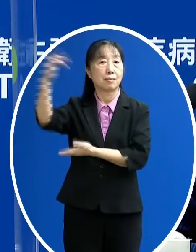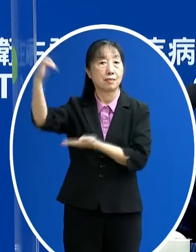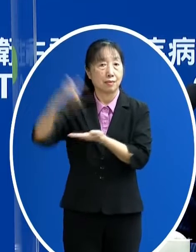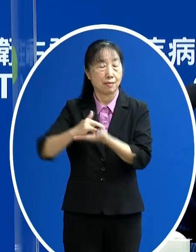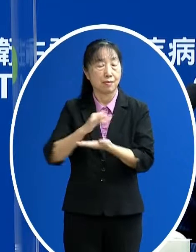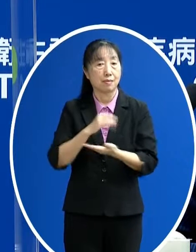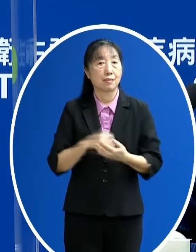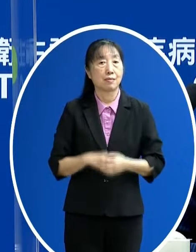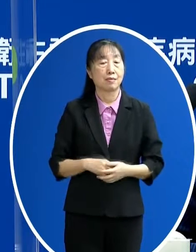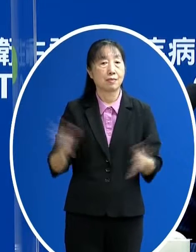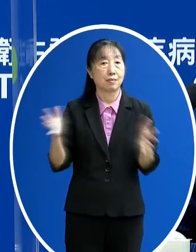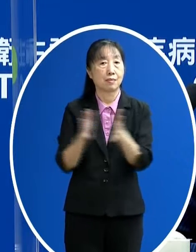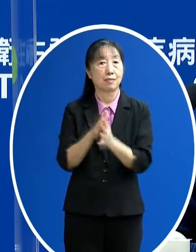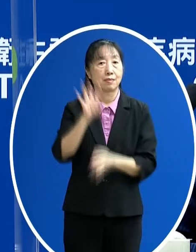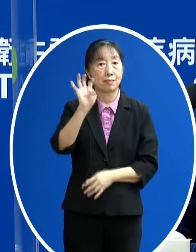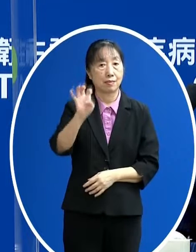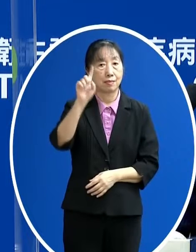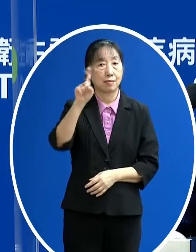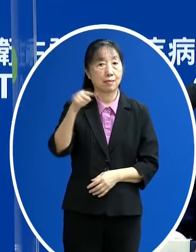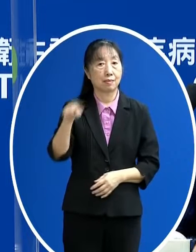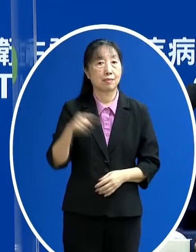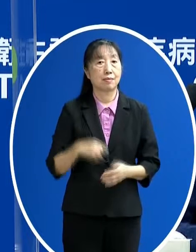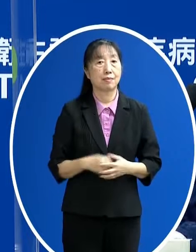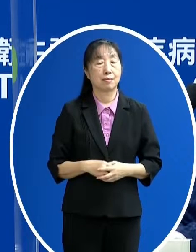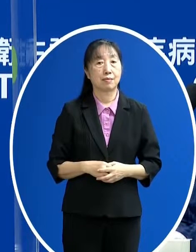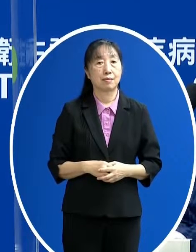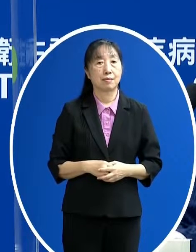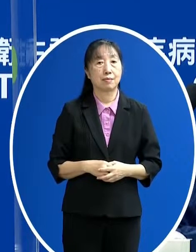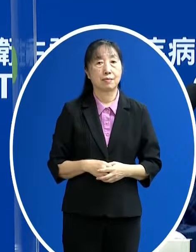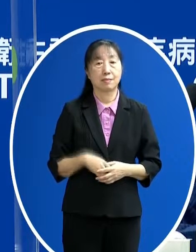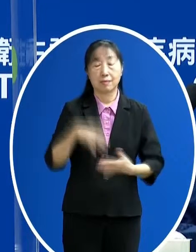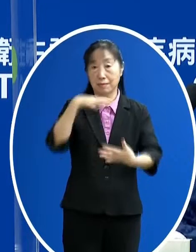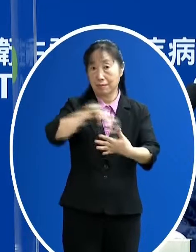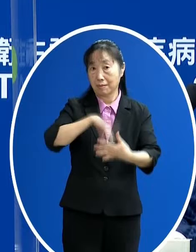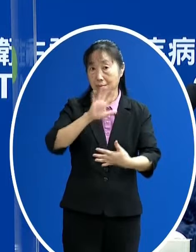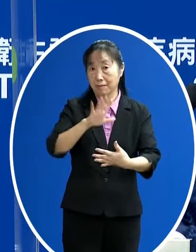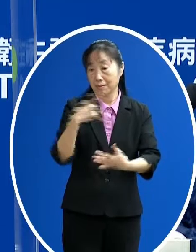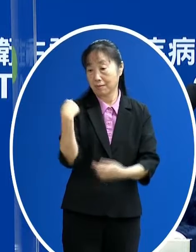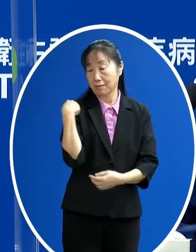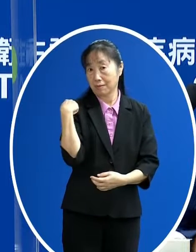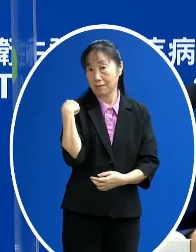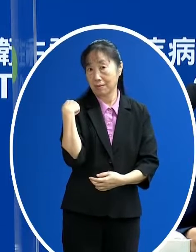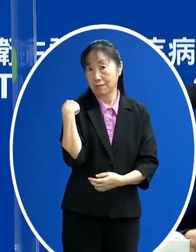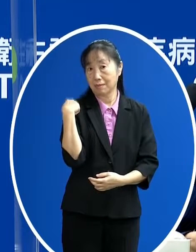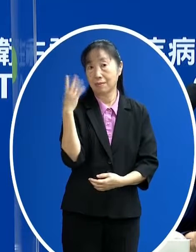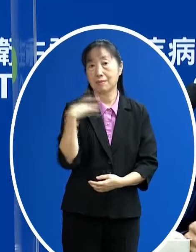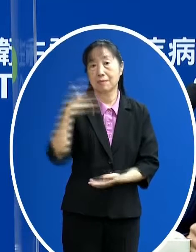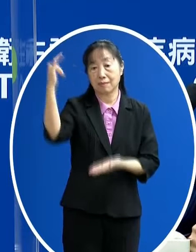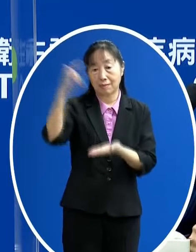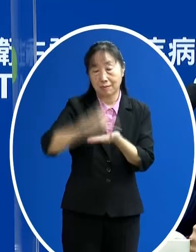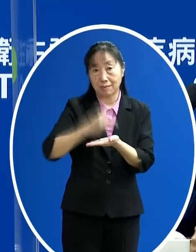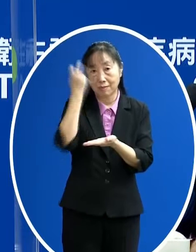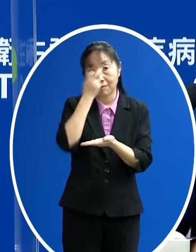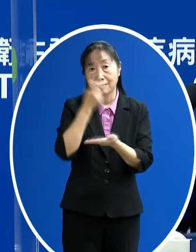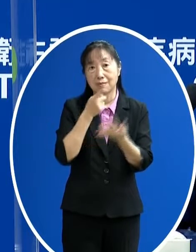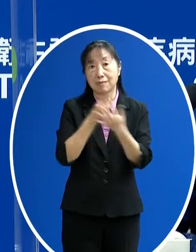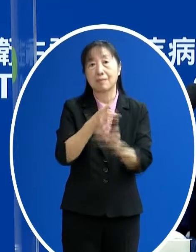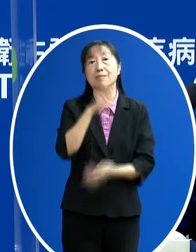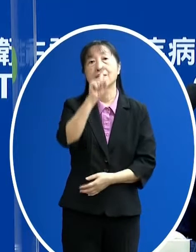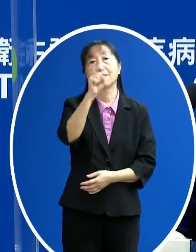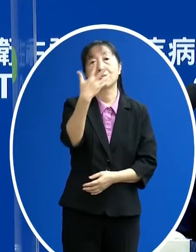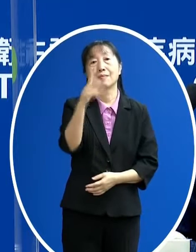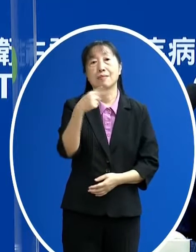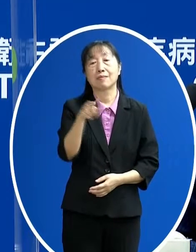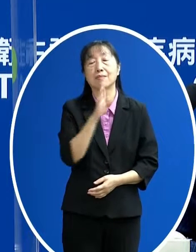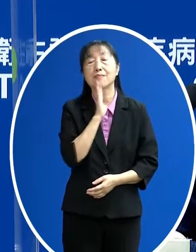移入的哈，总共有41例，哈，那包含哈在昨天的哈落地裁检的18例，那